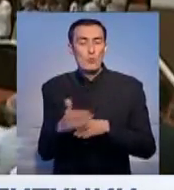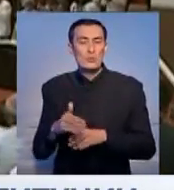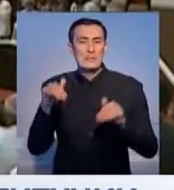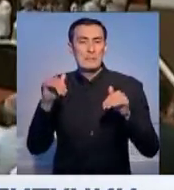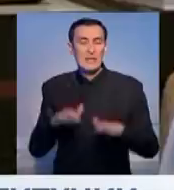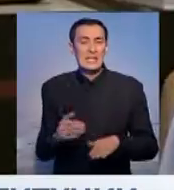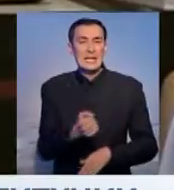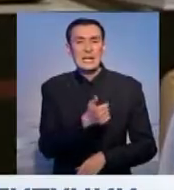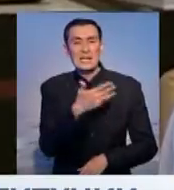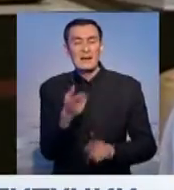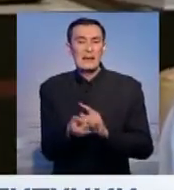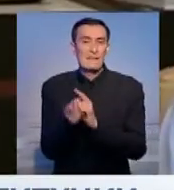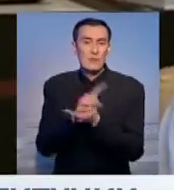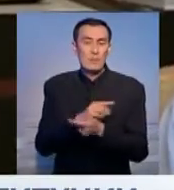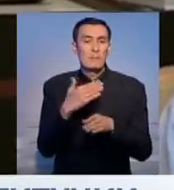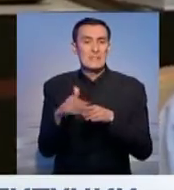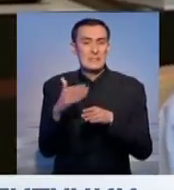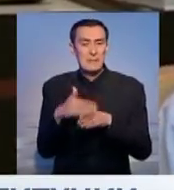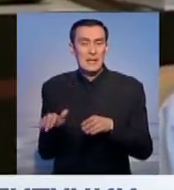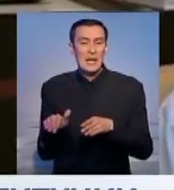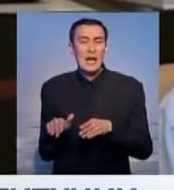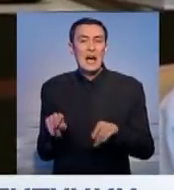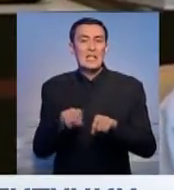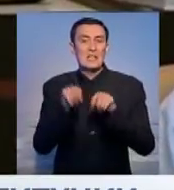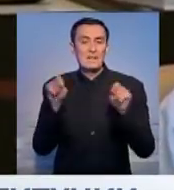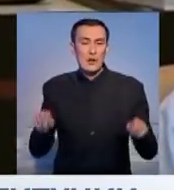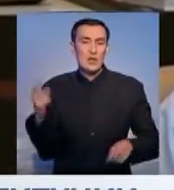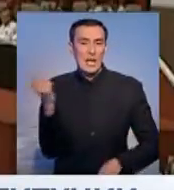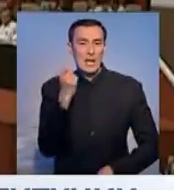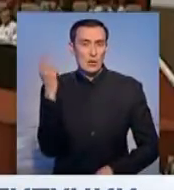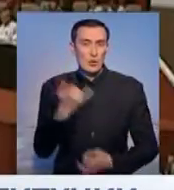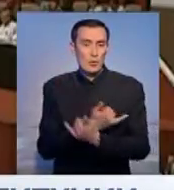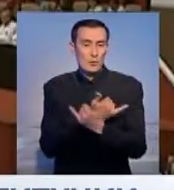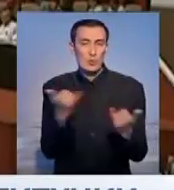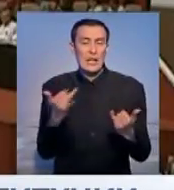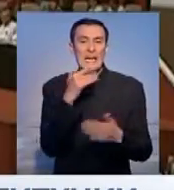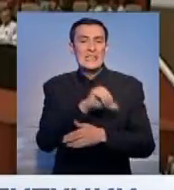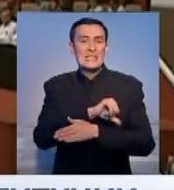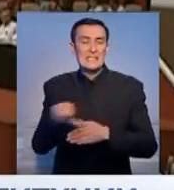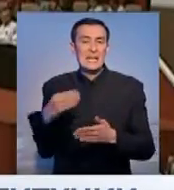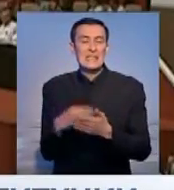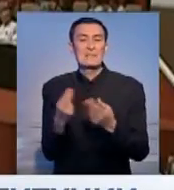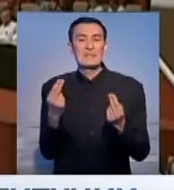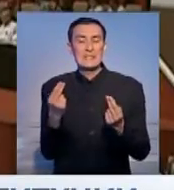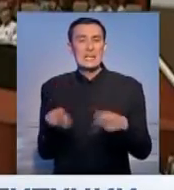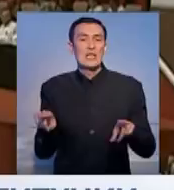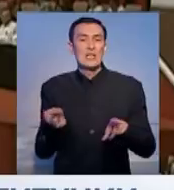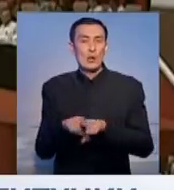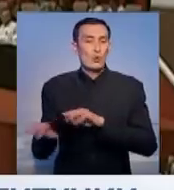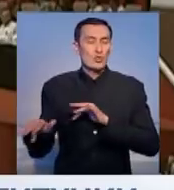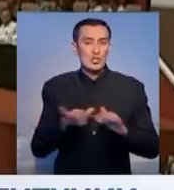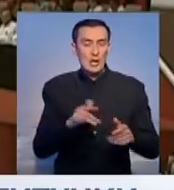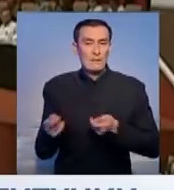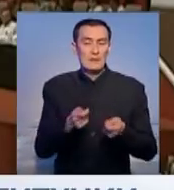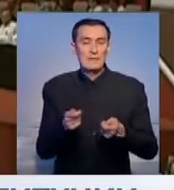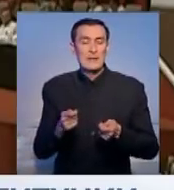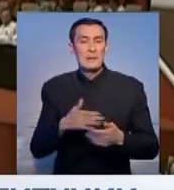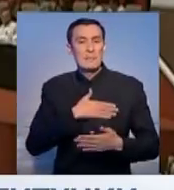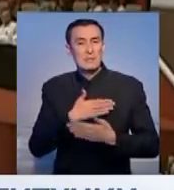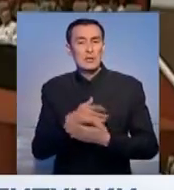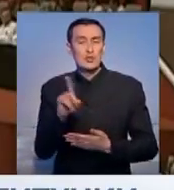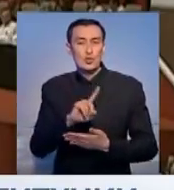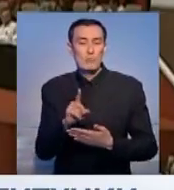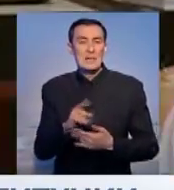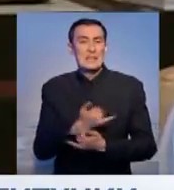принятия нескольких реформ, постепенно открывающих экономику для иностранных инвестиций. И вот такой шаг власти предприняли для того,